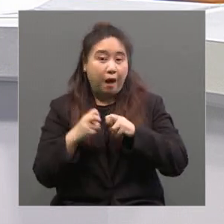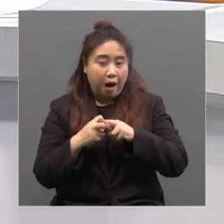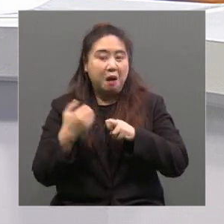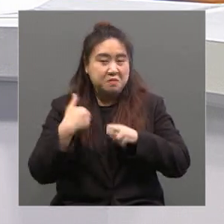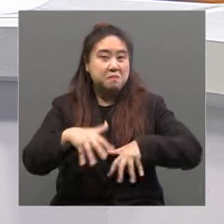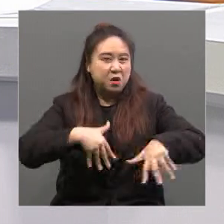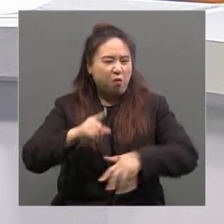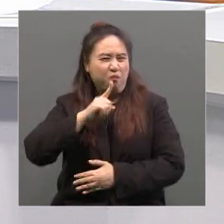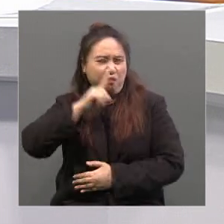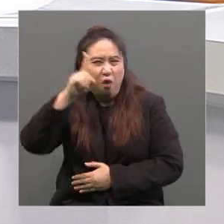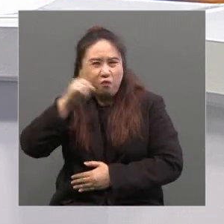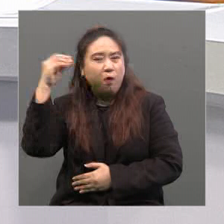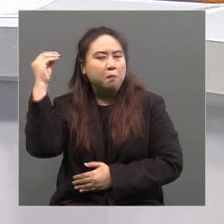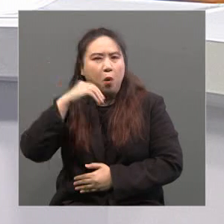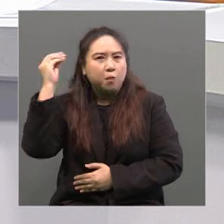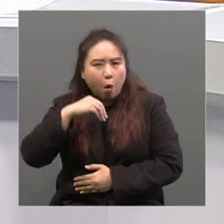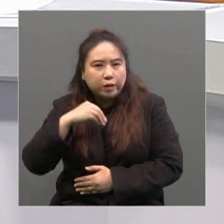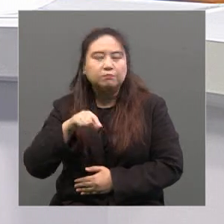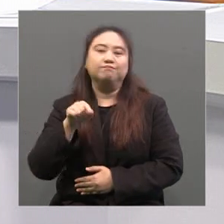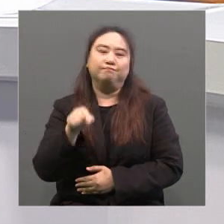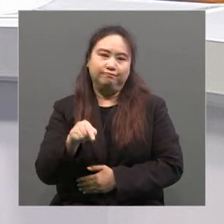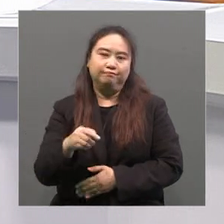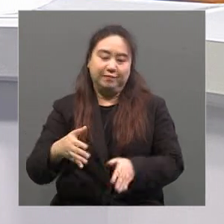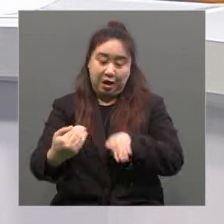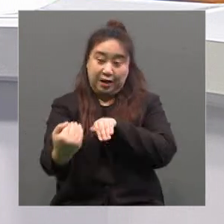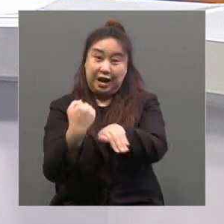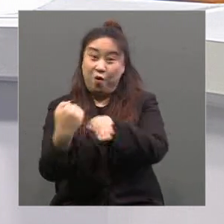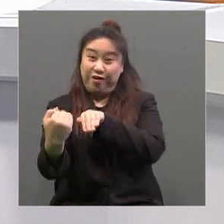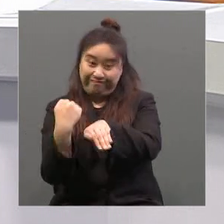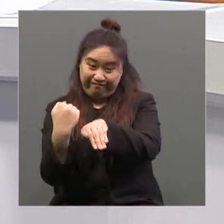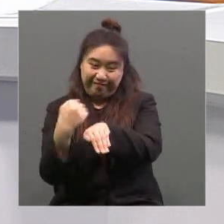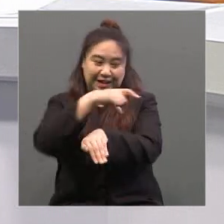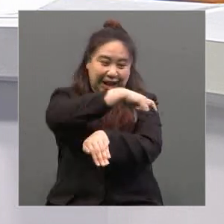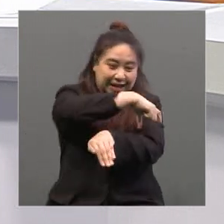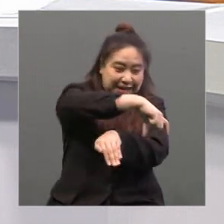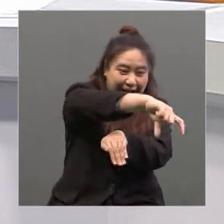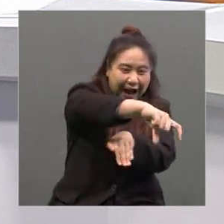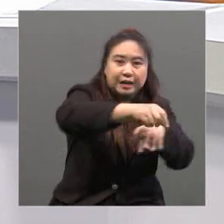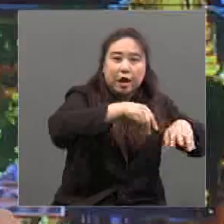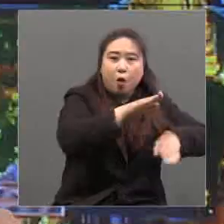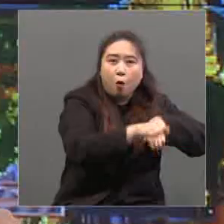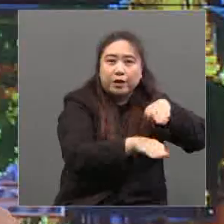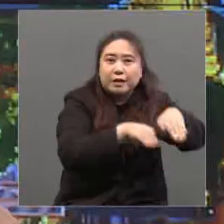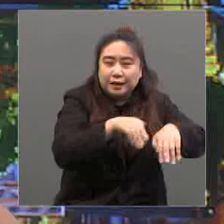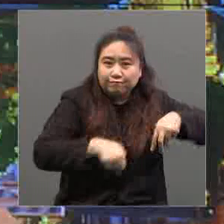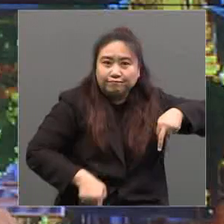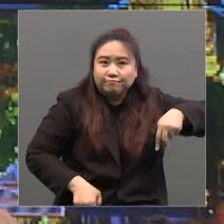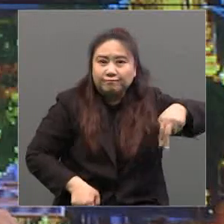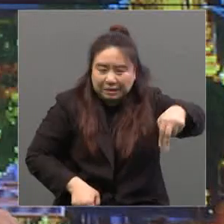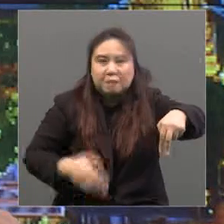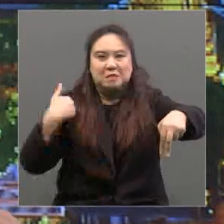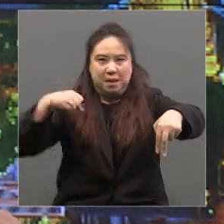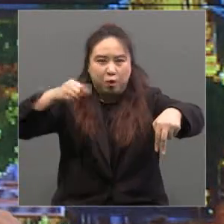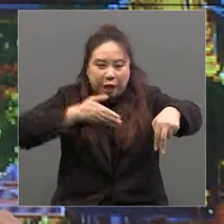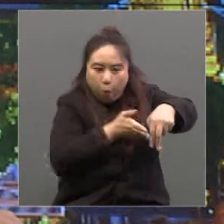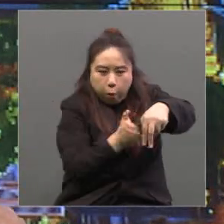ได้รับการร้องเรียนจากประชาชนก็คือการขับรถจักรยานยนต์ขึ้นมาวิ่งบนทางเท้านะครับก่อนหน้านี้เขามีการทดลองใช้กล้อง